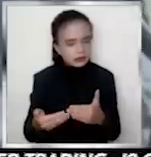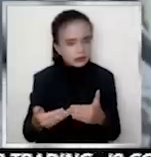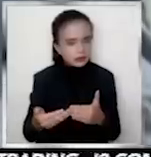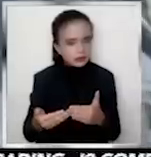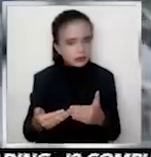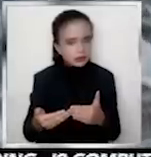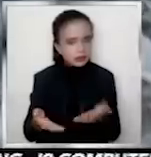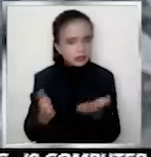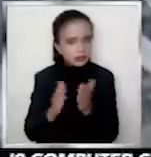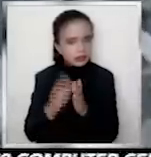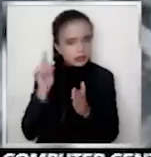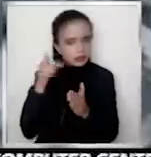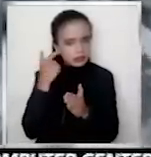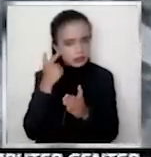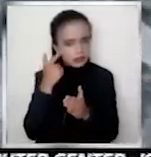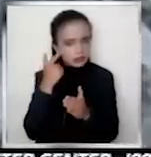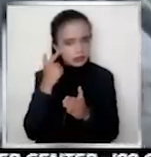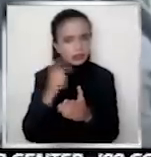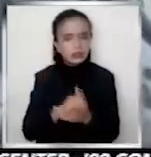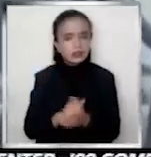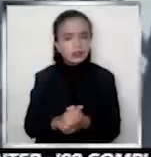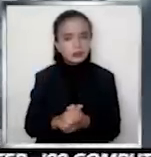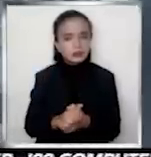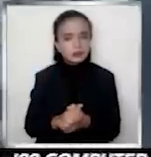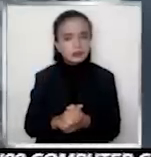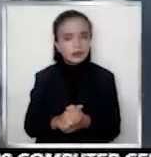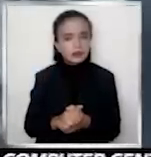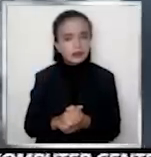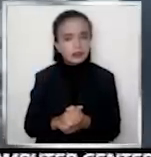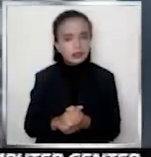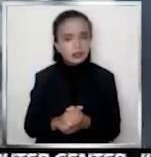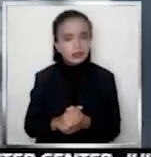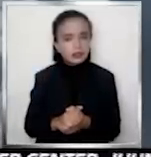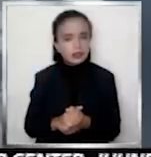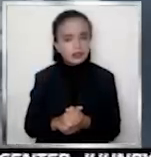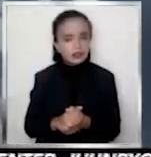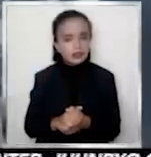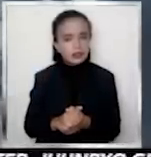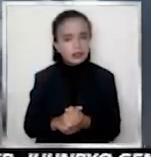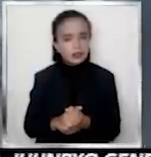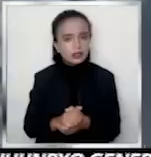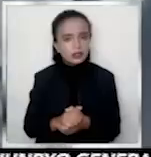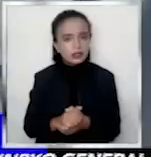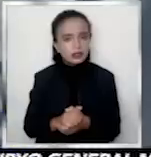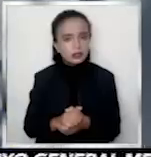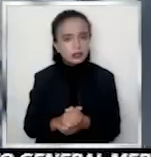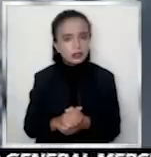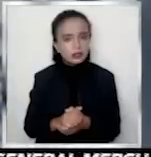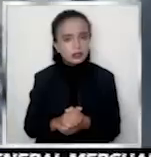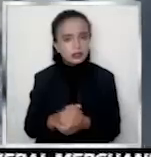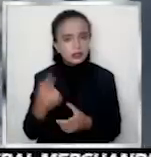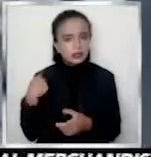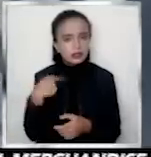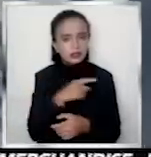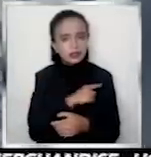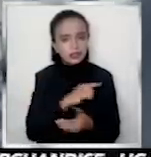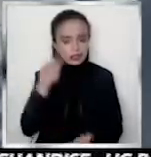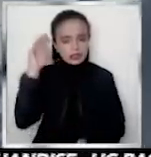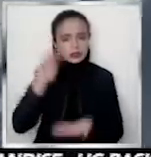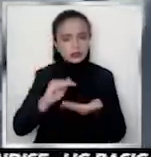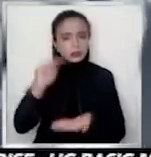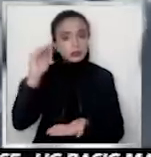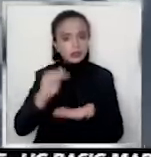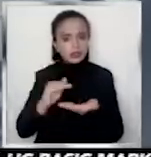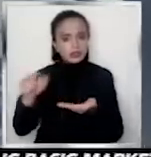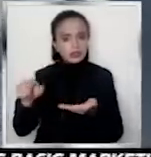Chinese maritime militia last weekend. And the only thing that changed, bawasan ang bilang ng Chinese maritime